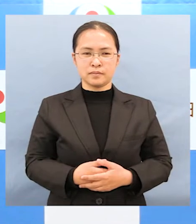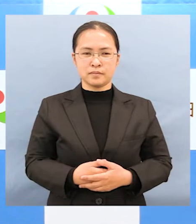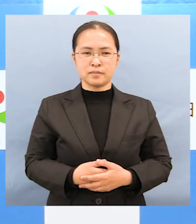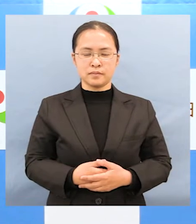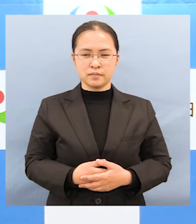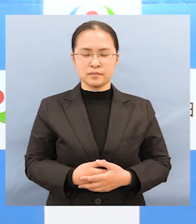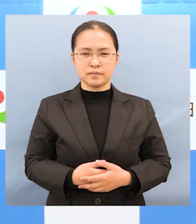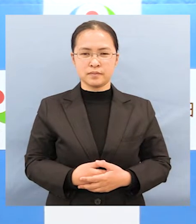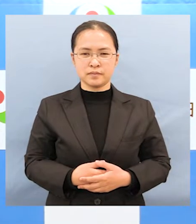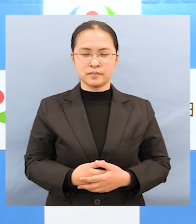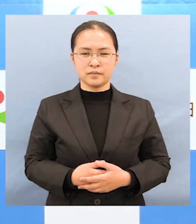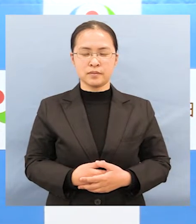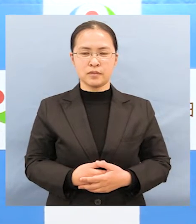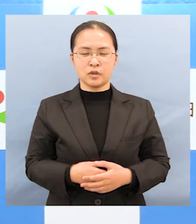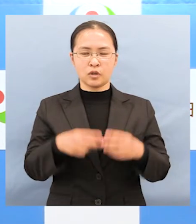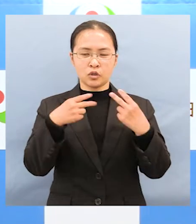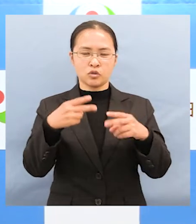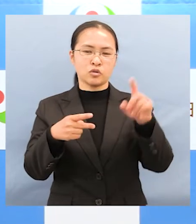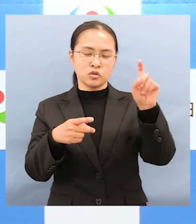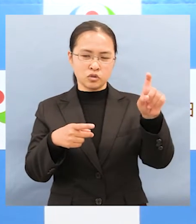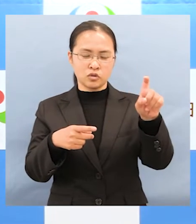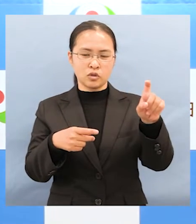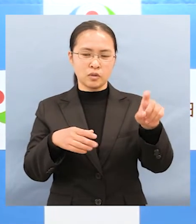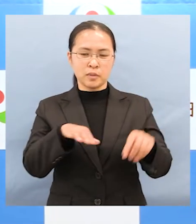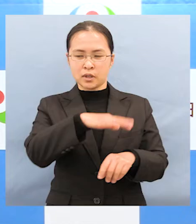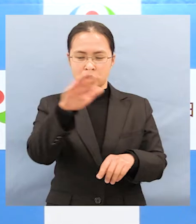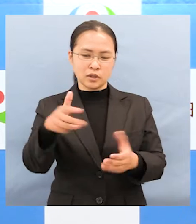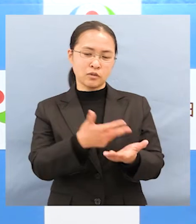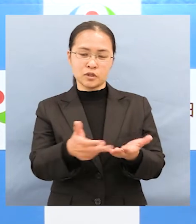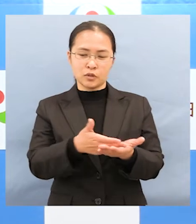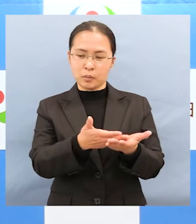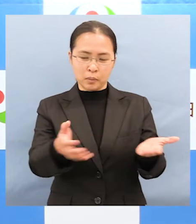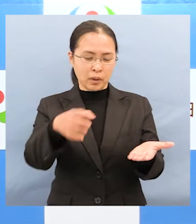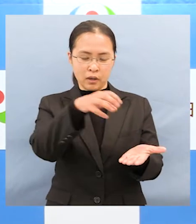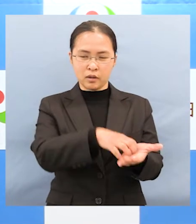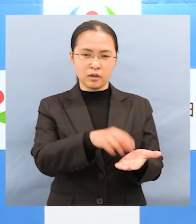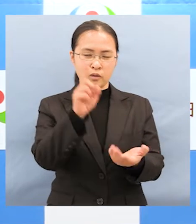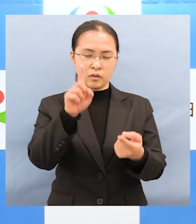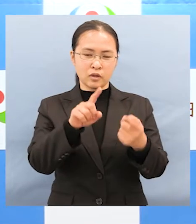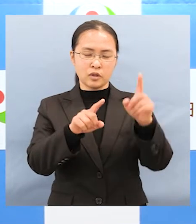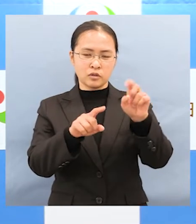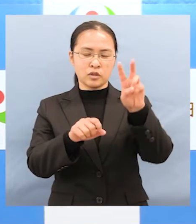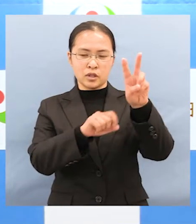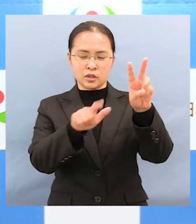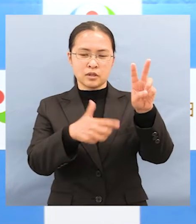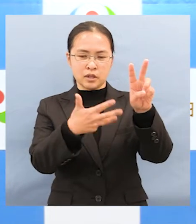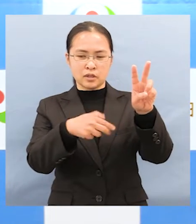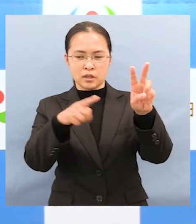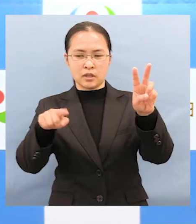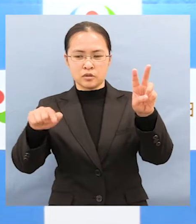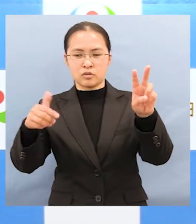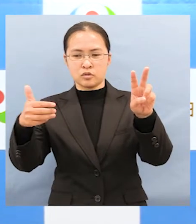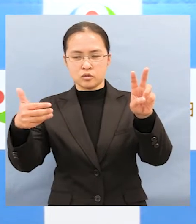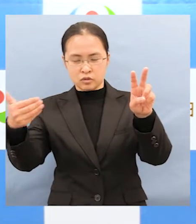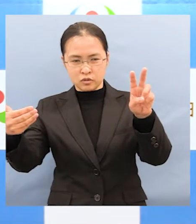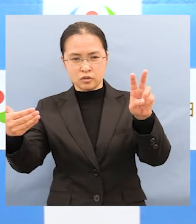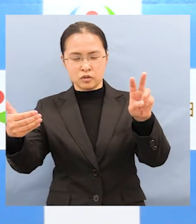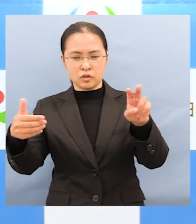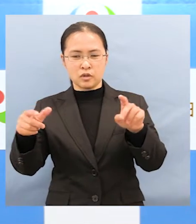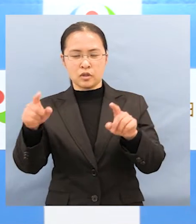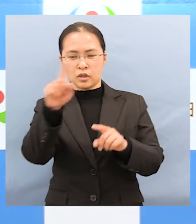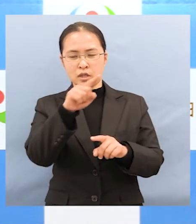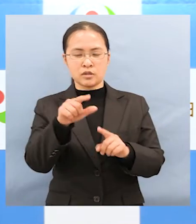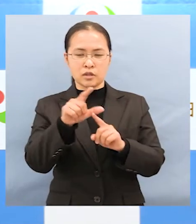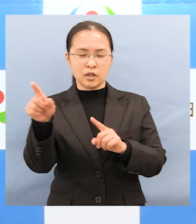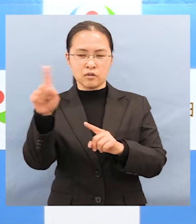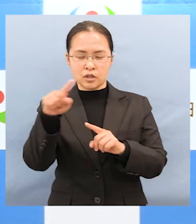まずはこのですね、重大ニュース、今年は皆さんのお手元の資料にもあります通り、12月の8日から19日までですね、SNS やホ